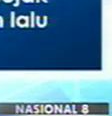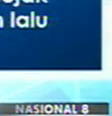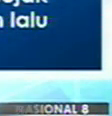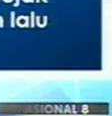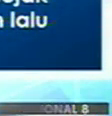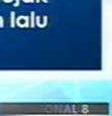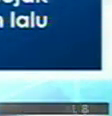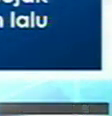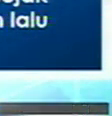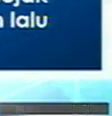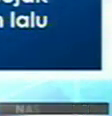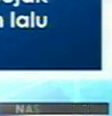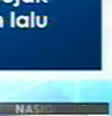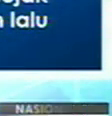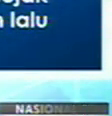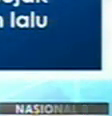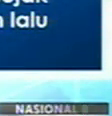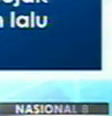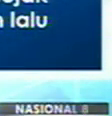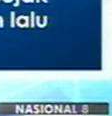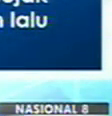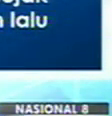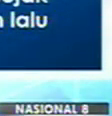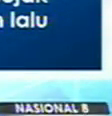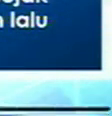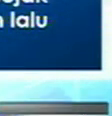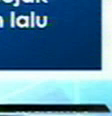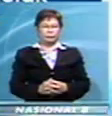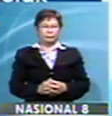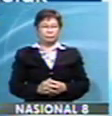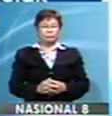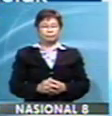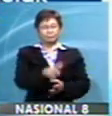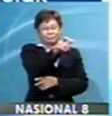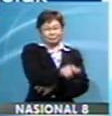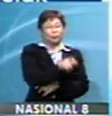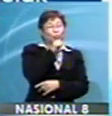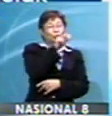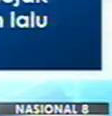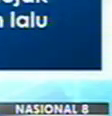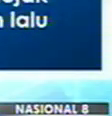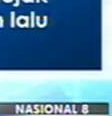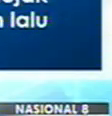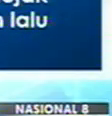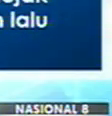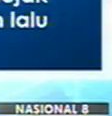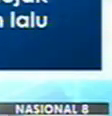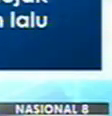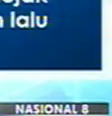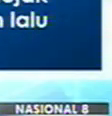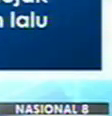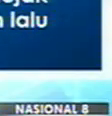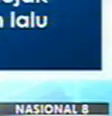menurut ketua polis negara Tan Sri Khalid Abu Bakar seorang daripada suspek tersebut berusia 36 tahun telah menyatai kumpulan militan di